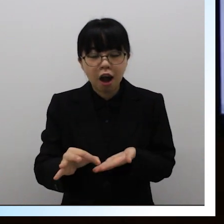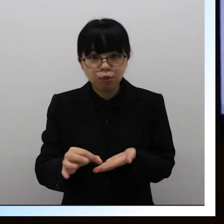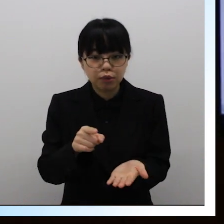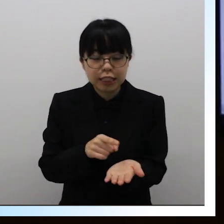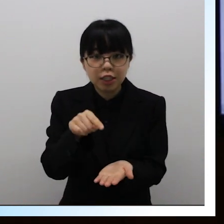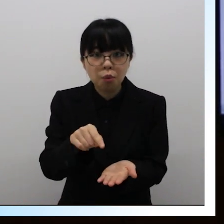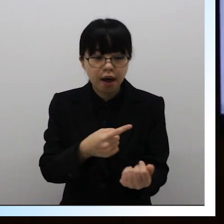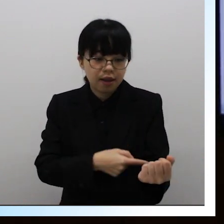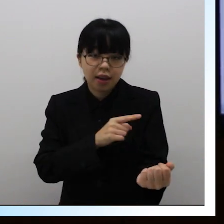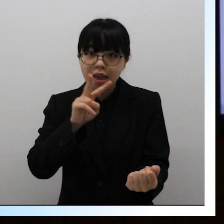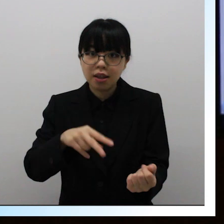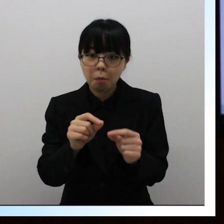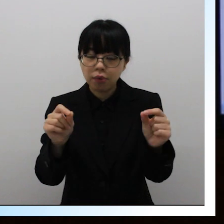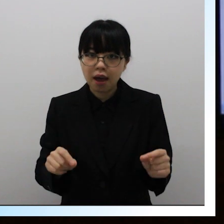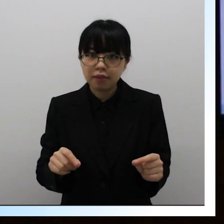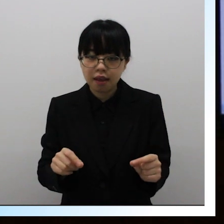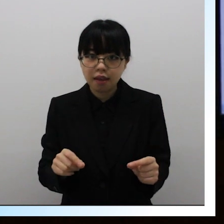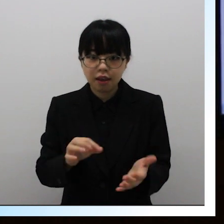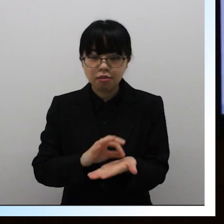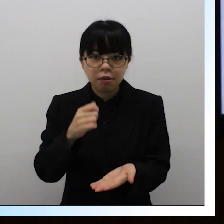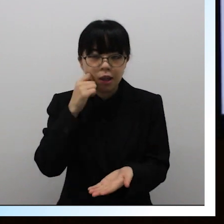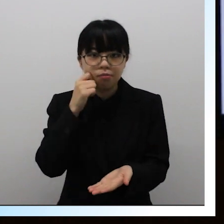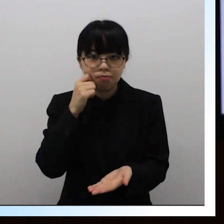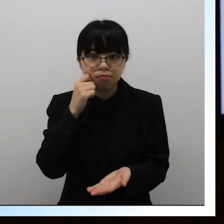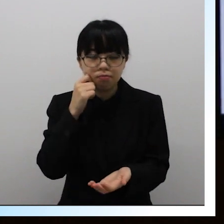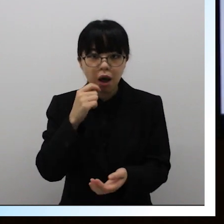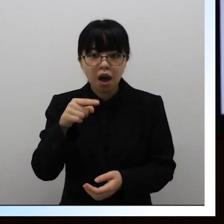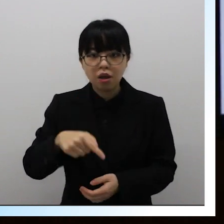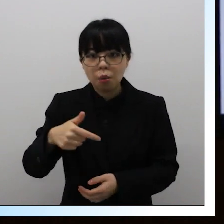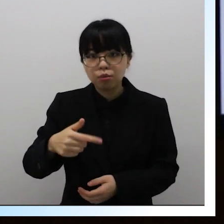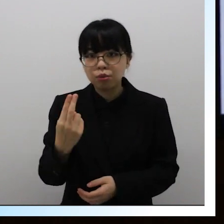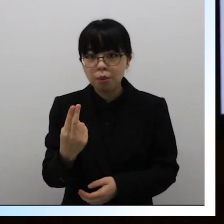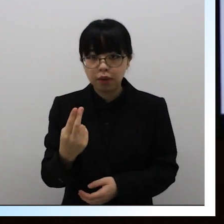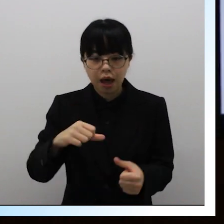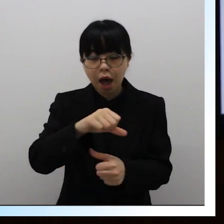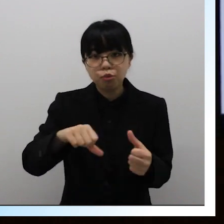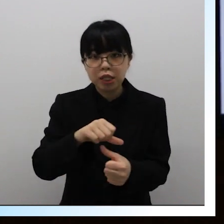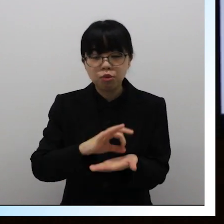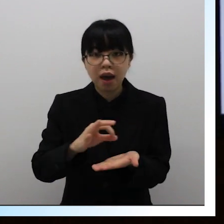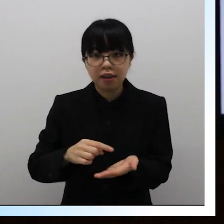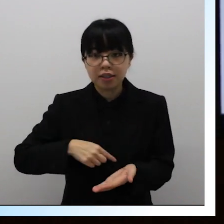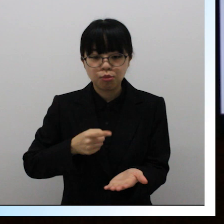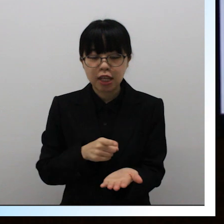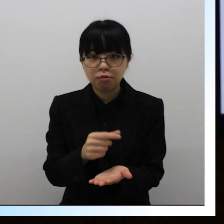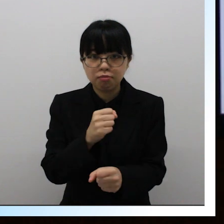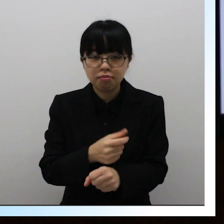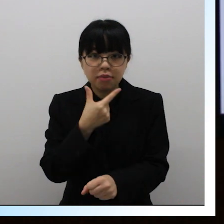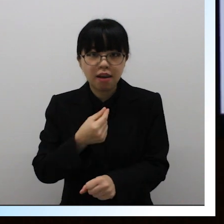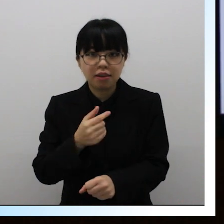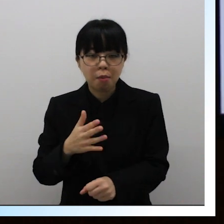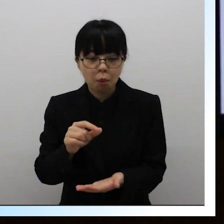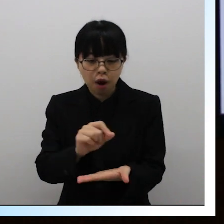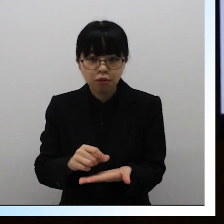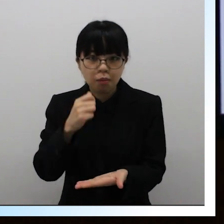えない。ソフトやアプリを利用して自分で地図を作ろうにも書くのが難しいといったように自分で地図を